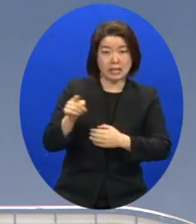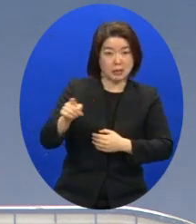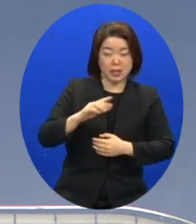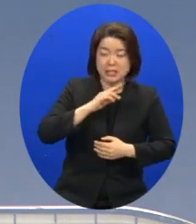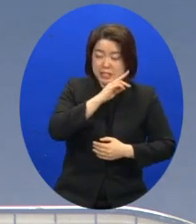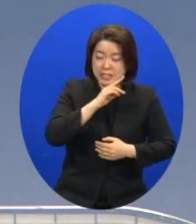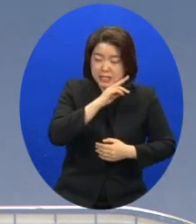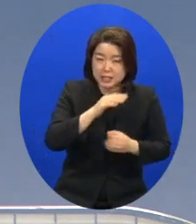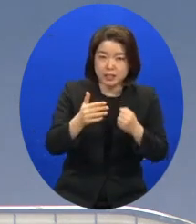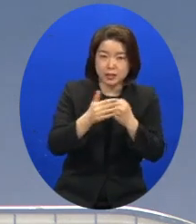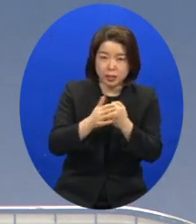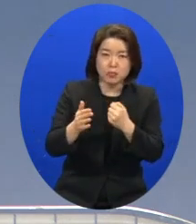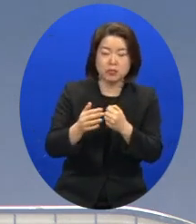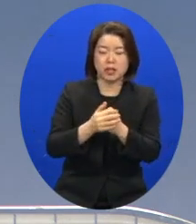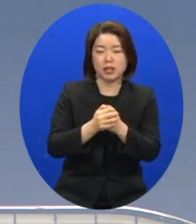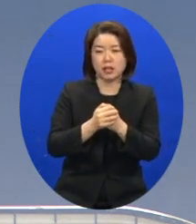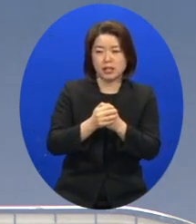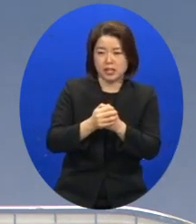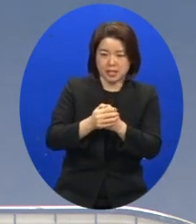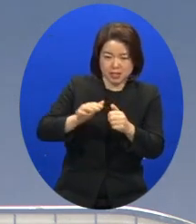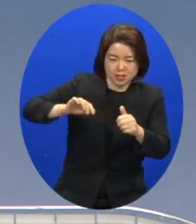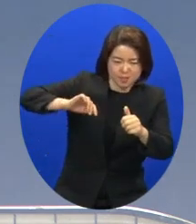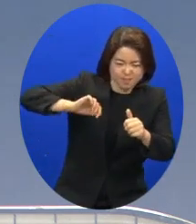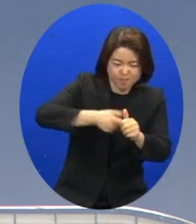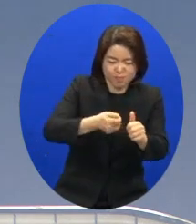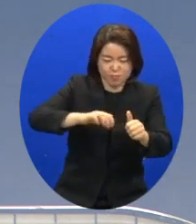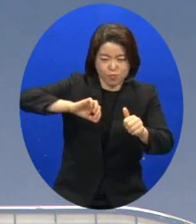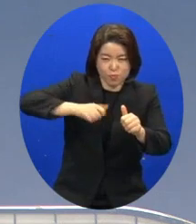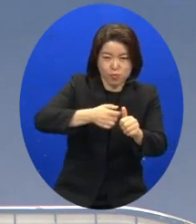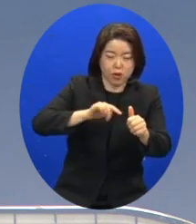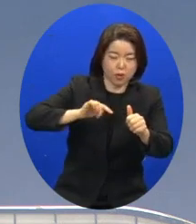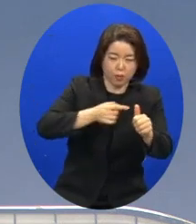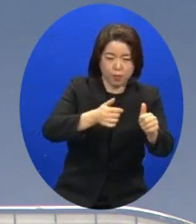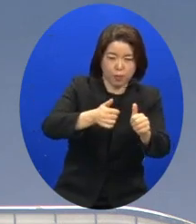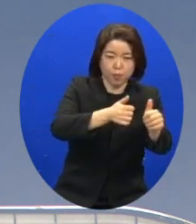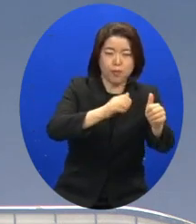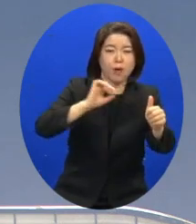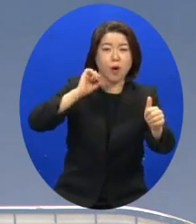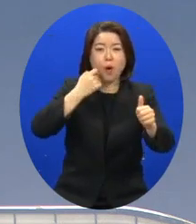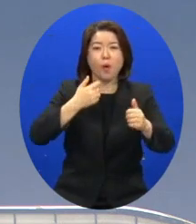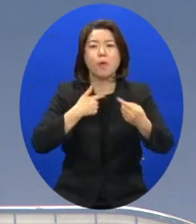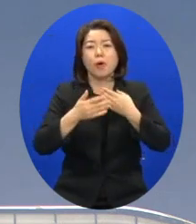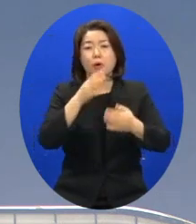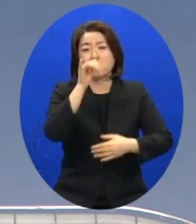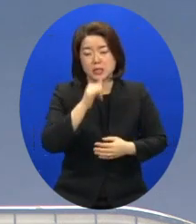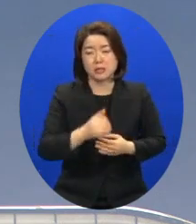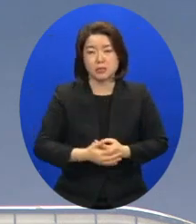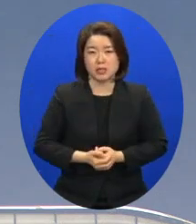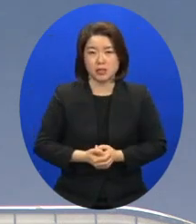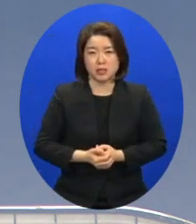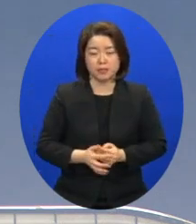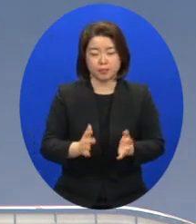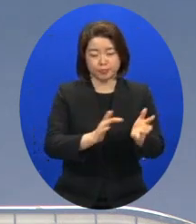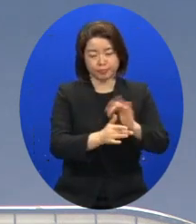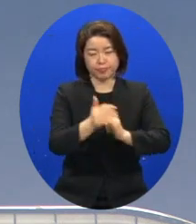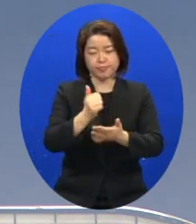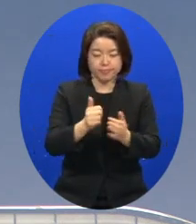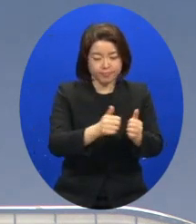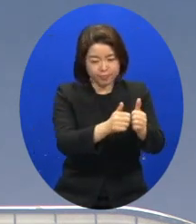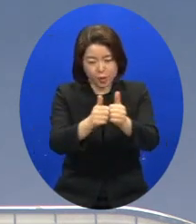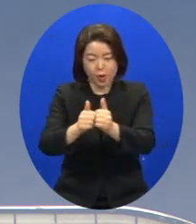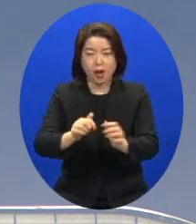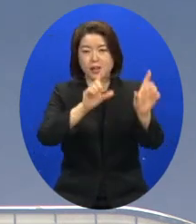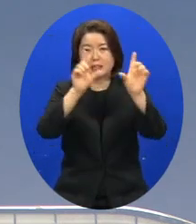죽이고자 하는 작정을 하고 쫓아다 내는 어려움을 겪었어요 예수님과 동행하는 삶을 살 때도